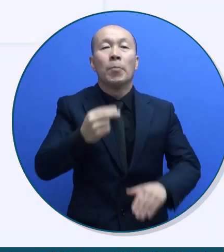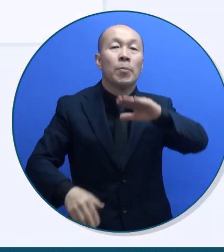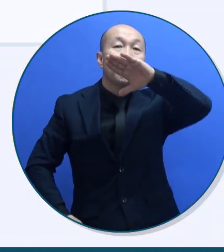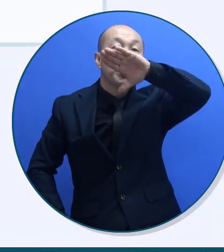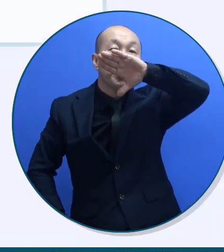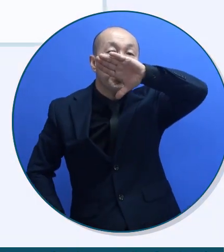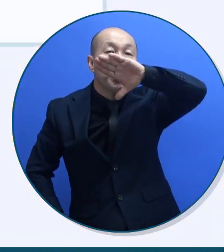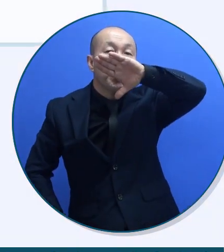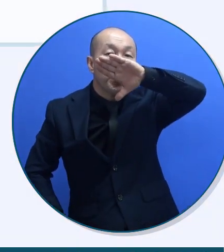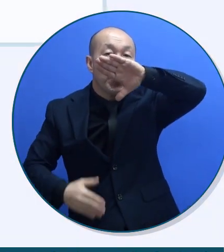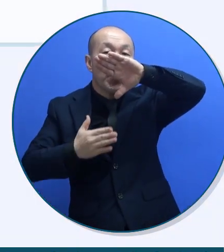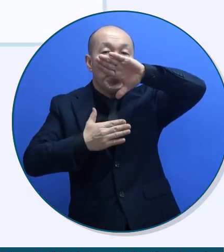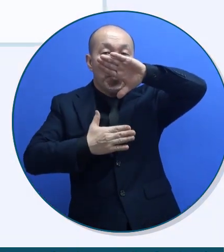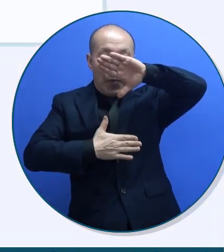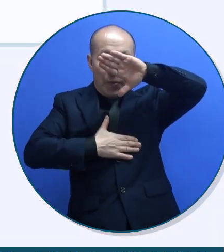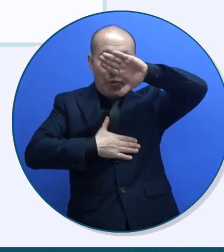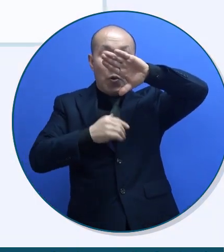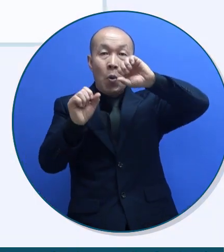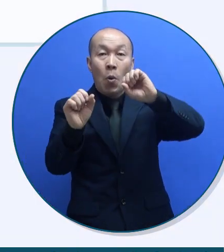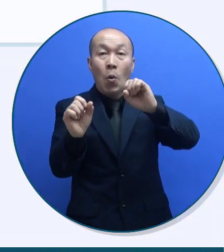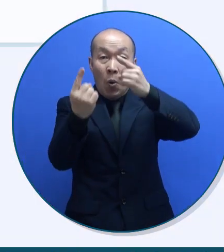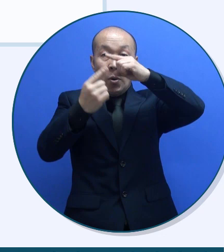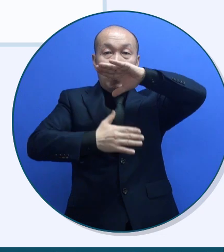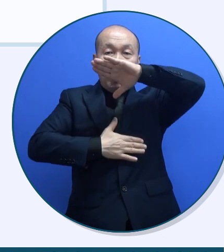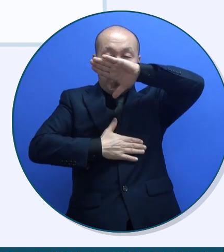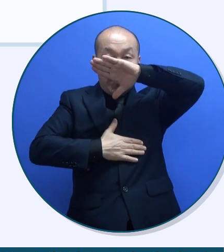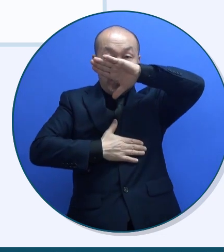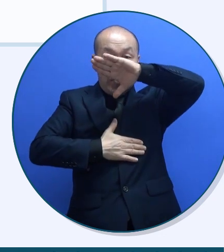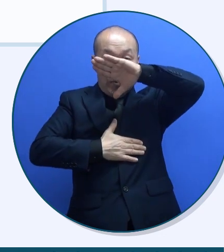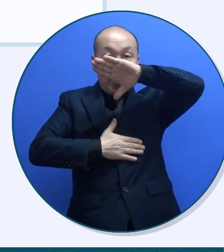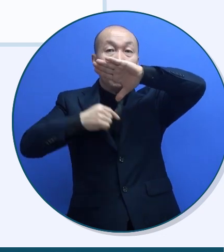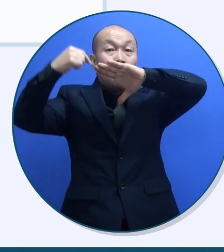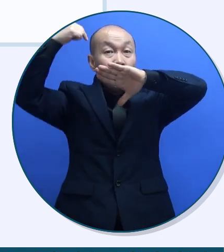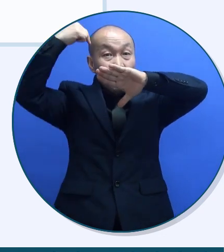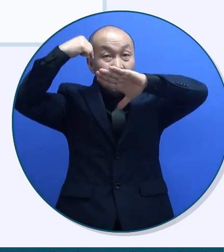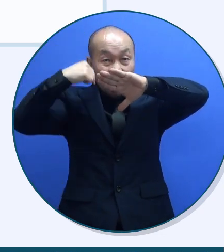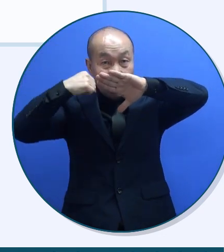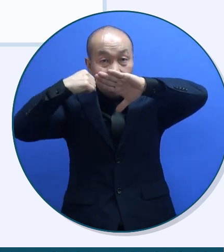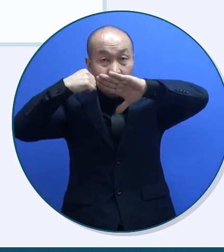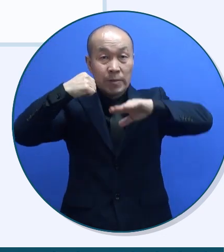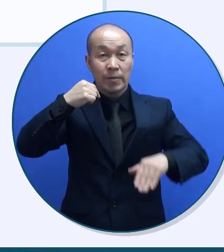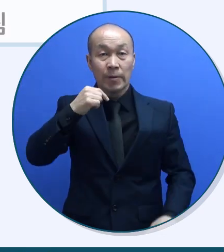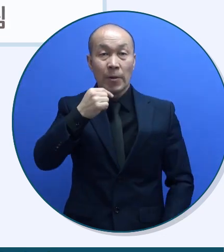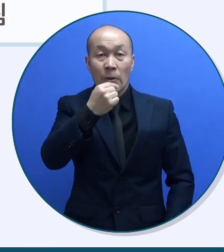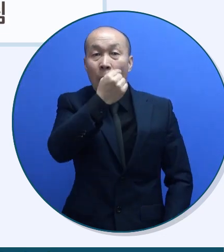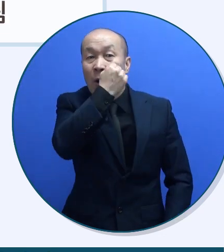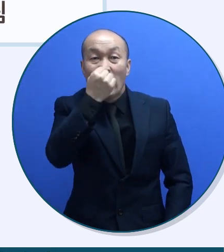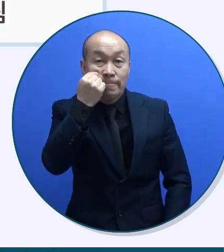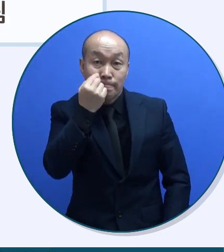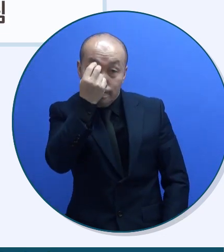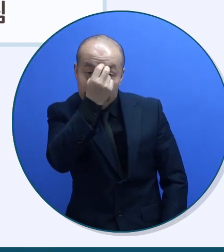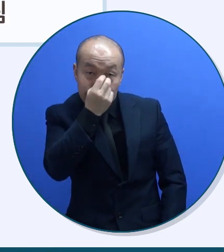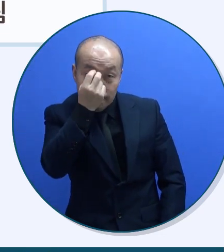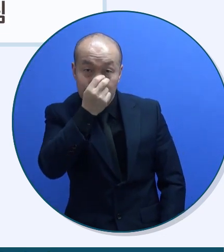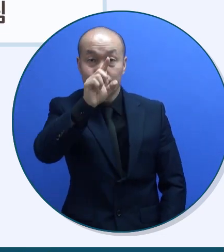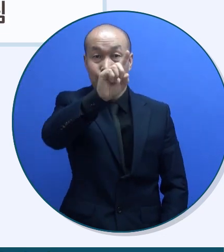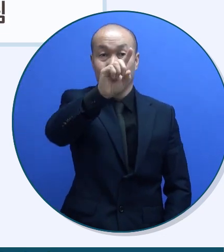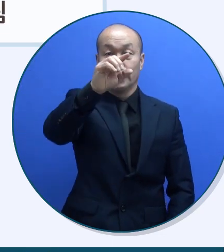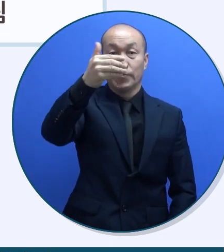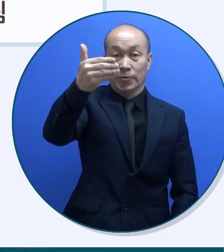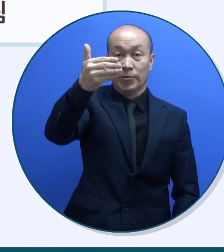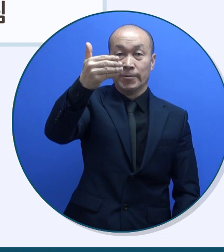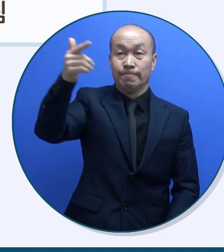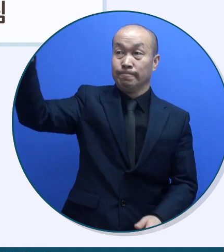손등에 호흡이 규칙적으로 불어오고 동시에 가슴이 오르락 내리락 하는 것이 느껴진다면 환자를 관찰하며